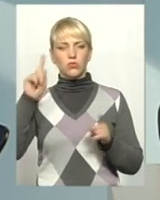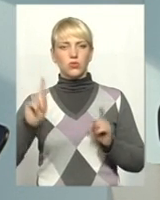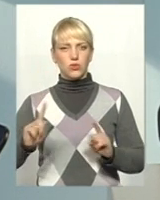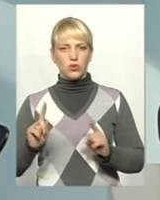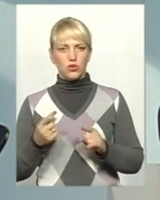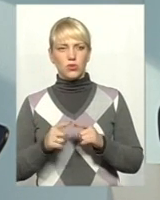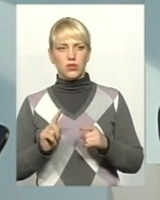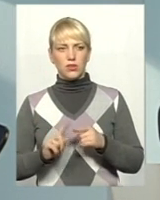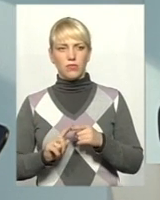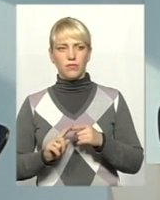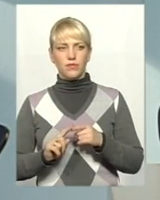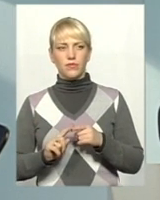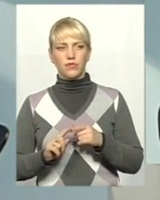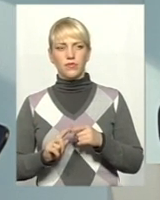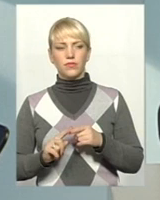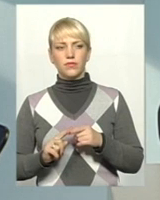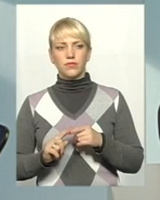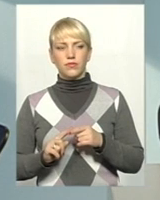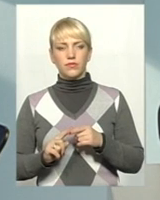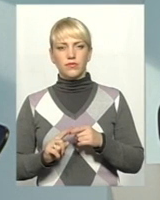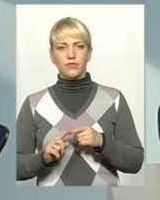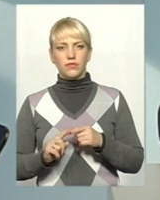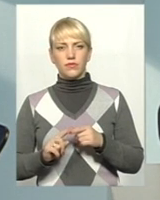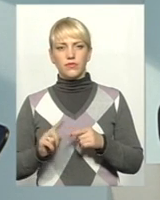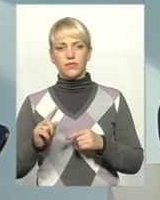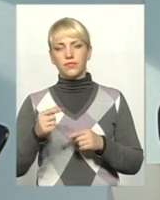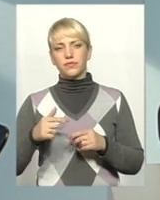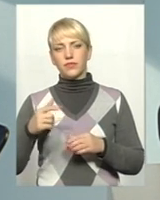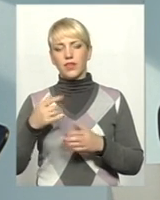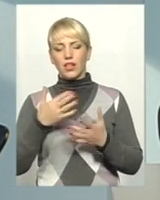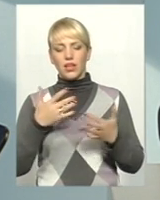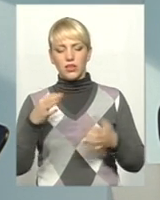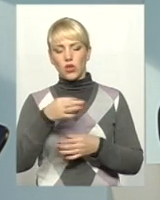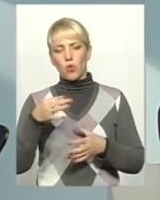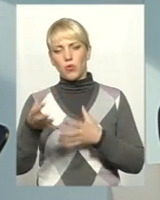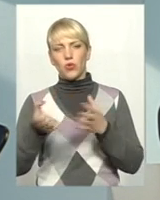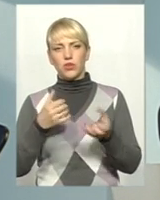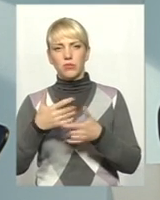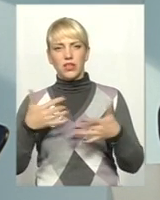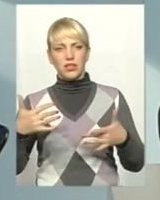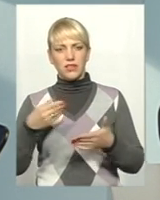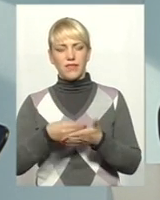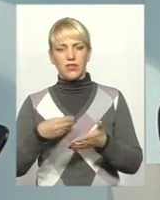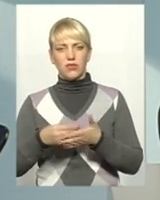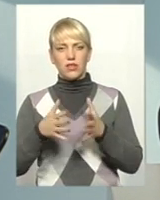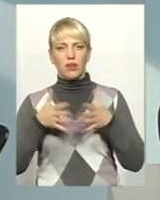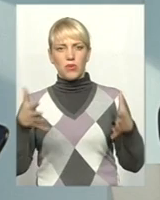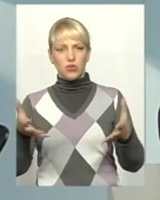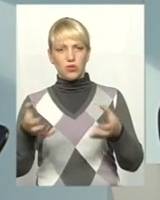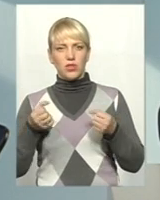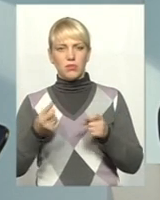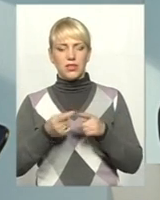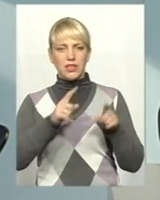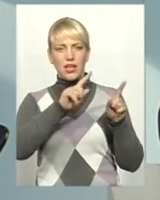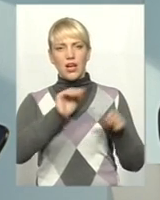це помітили всі. Різні області отримали різне фінансування. Найбільше отримав це